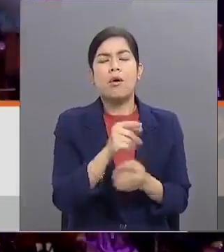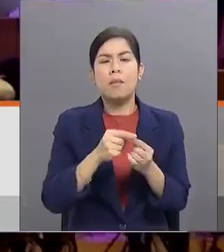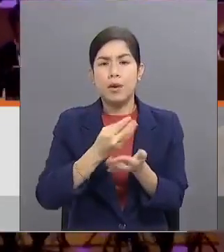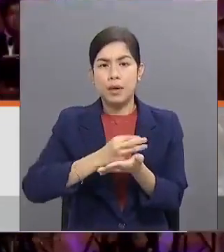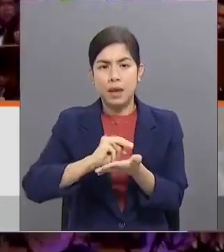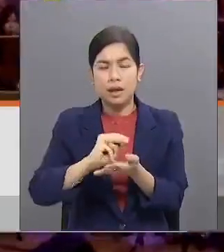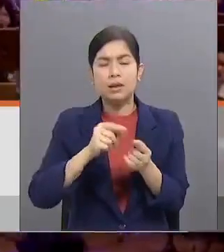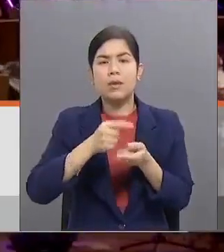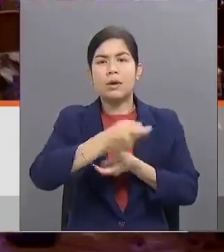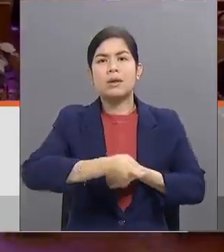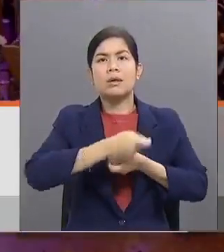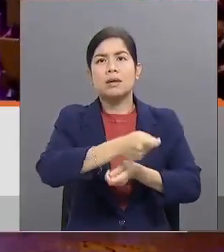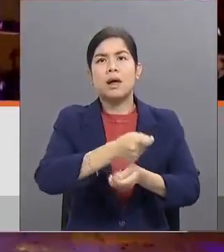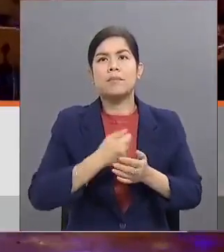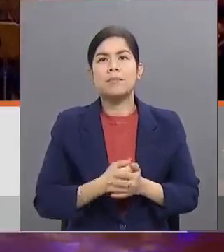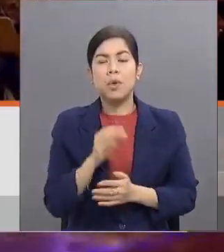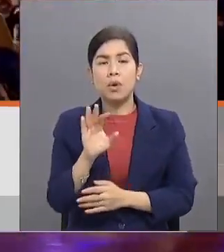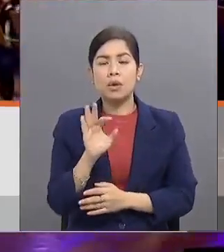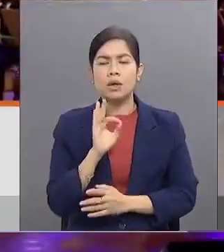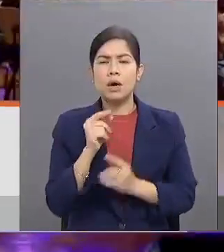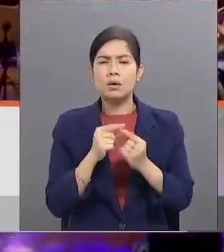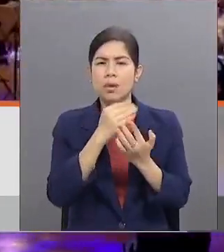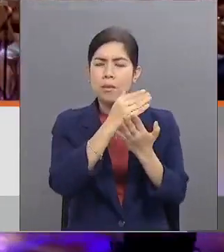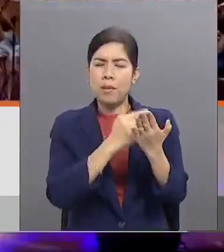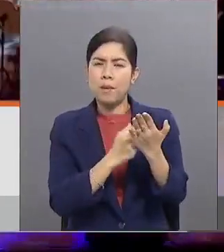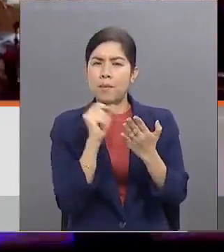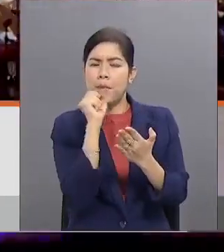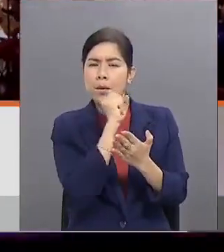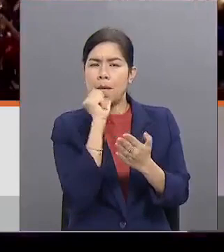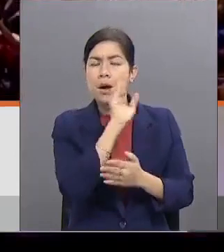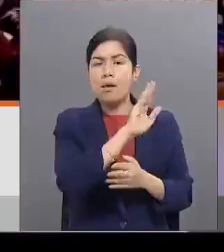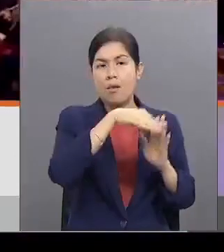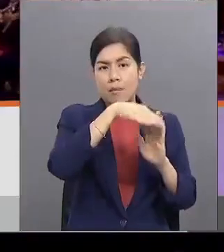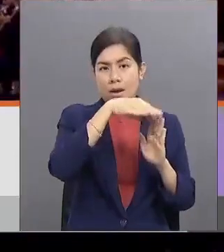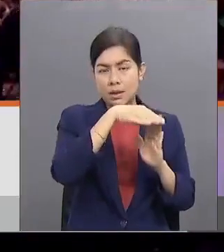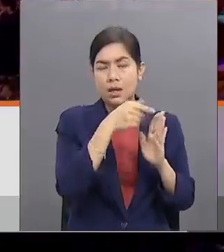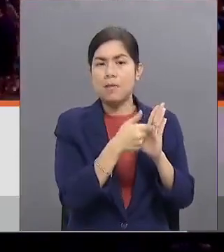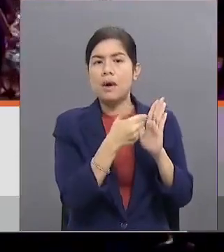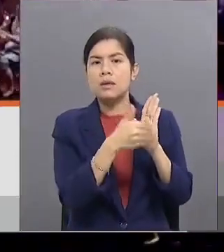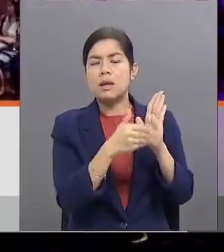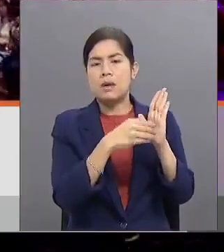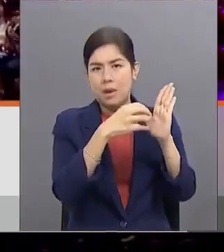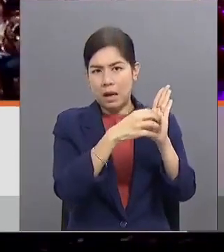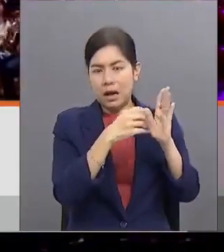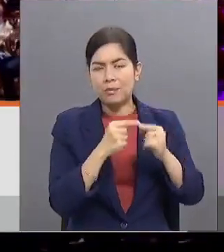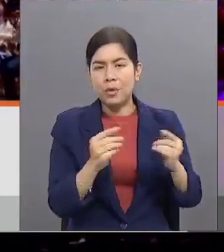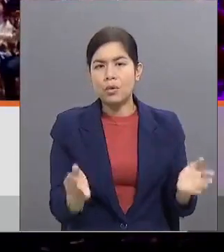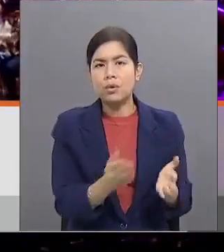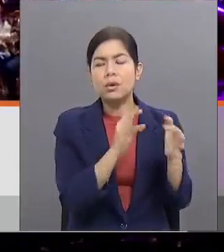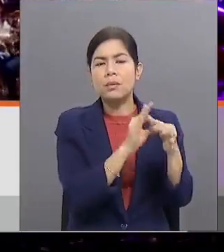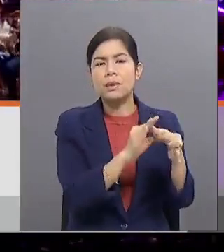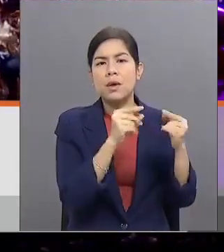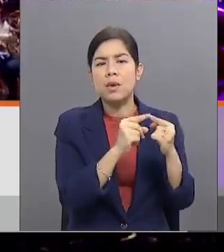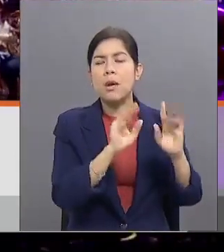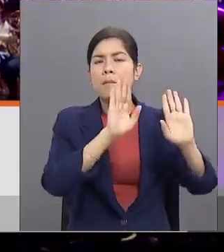าลัยเกษตรศาสตร์คัดสรรบทเพลงมาเป็นตัวแทนจากภาคเหนือท้องถิ่นอีสานและภาคกลางส่งเสริมด้านดนตรีและศิลปะการแสด